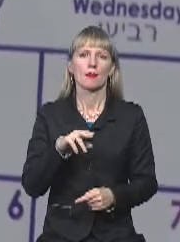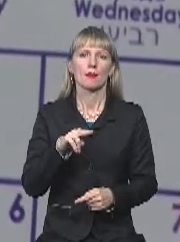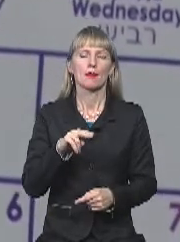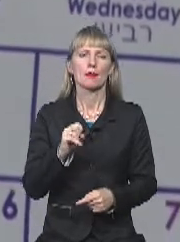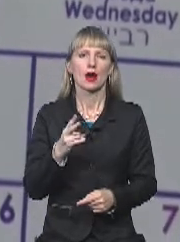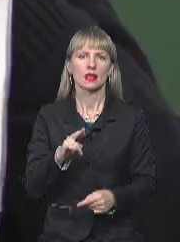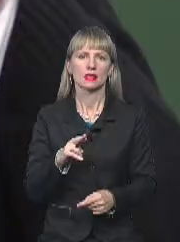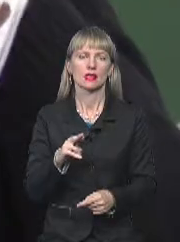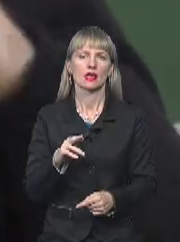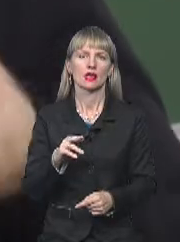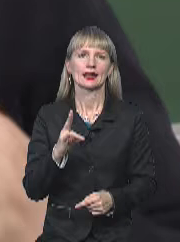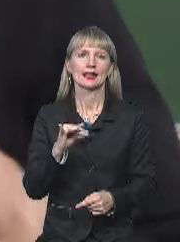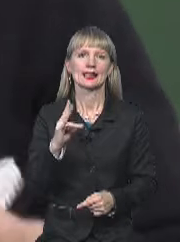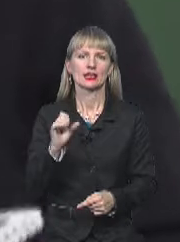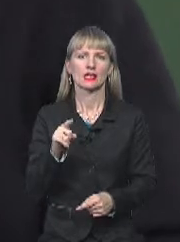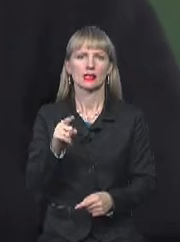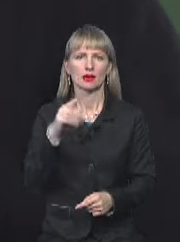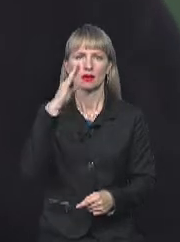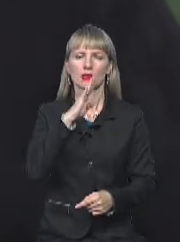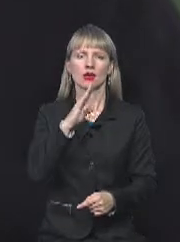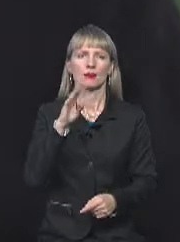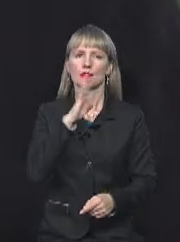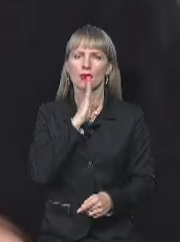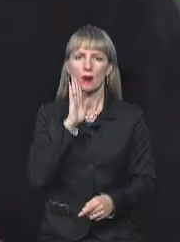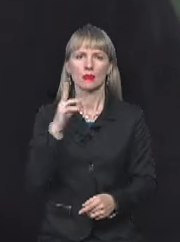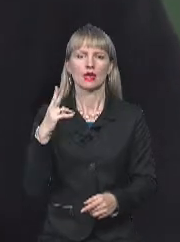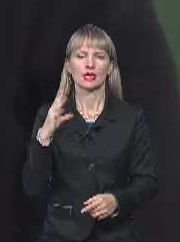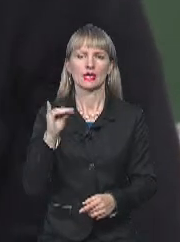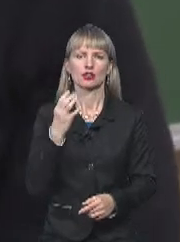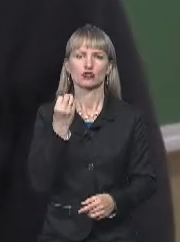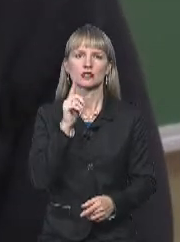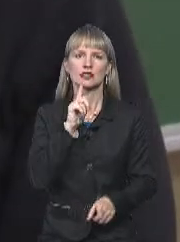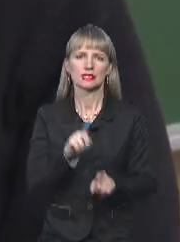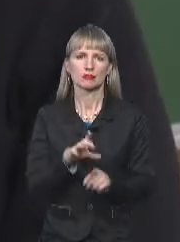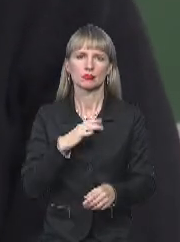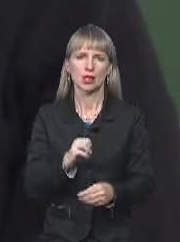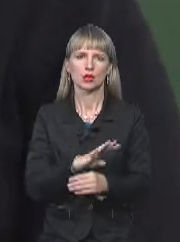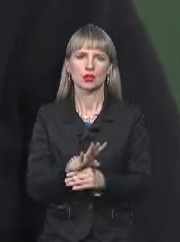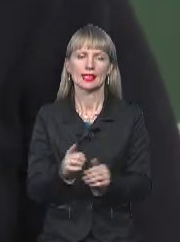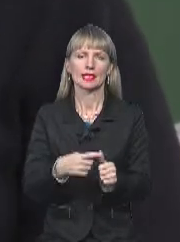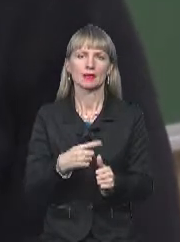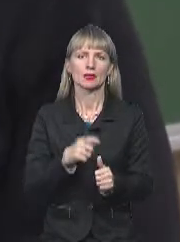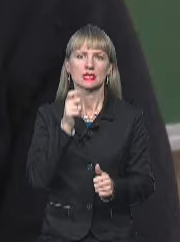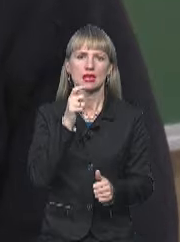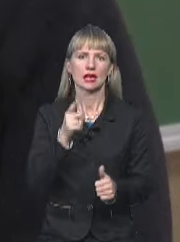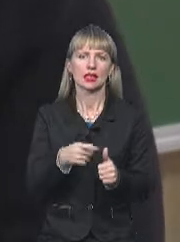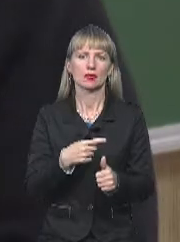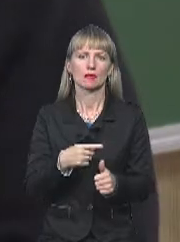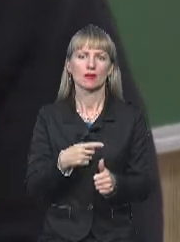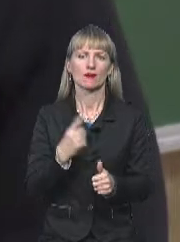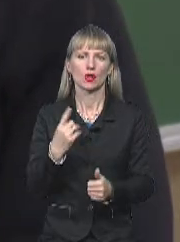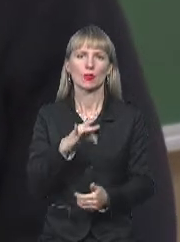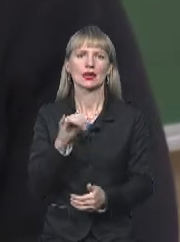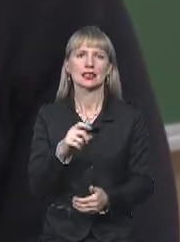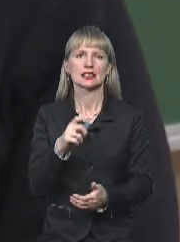молодші сестрички були розстріляні у березні 42-го року на території колишнього радгоспу імені Сталіна в одному із місць, на жаль,